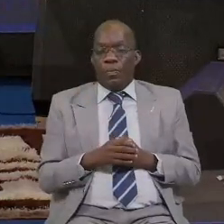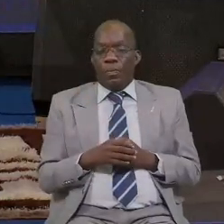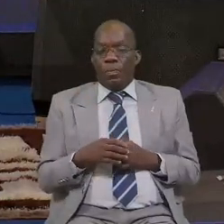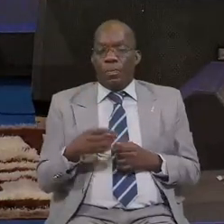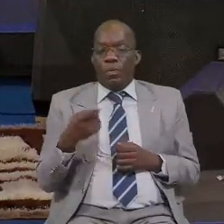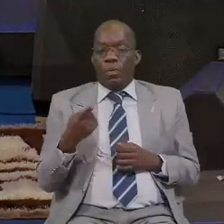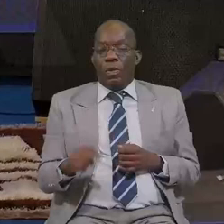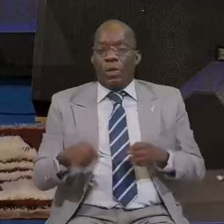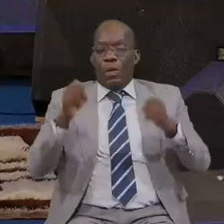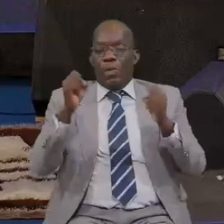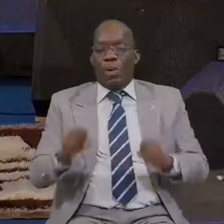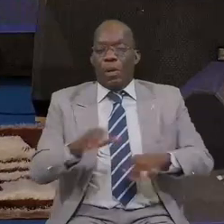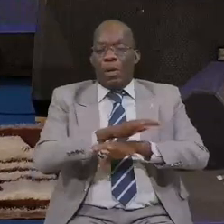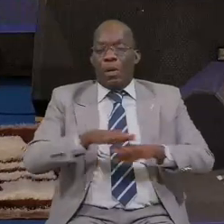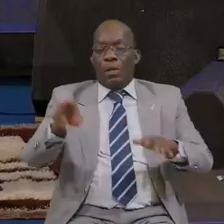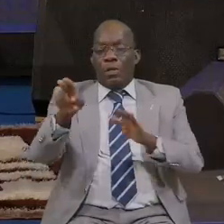l'impotence,